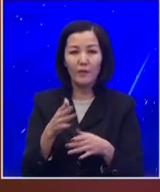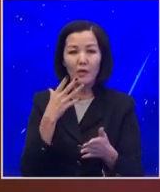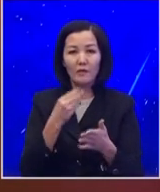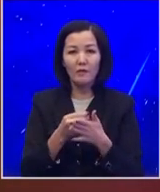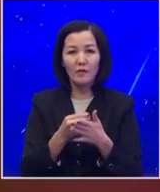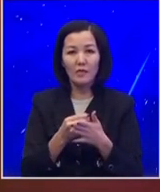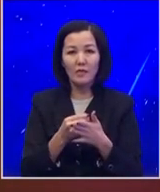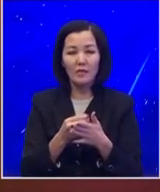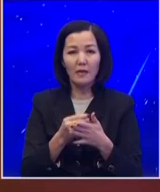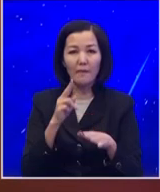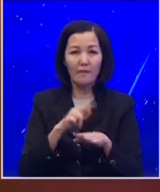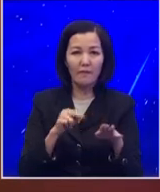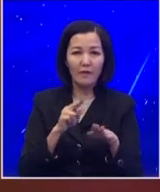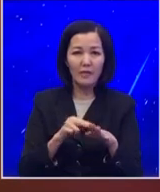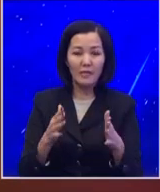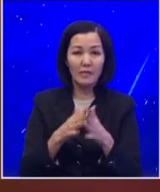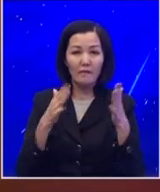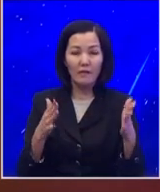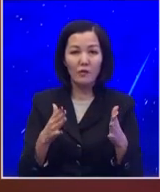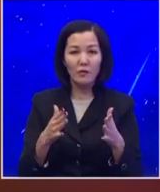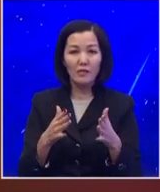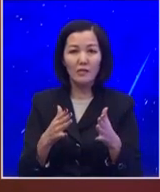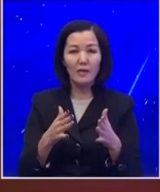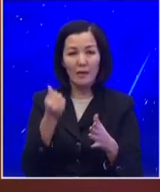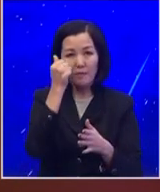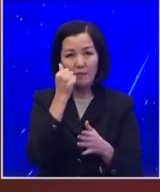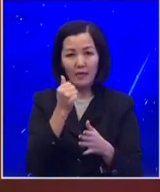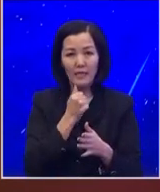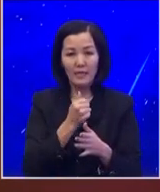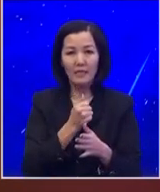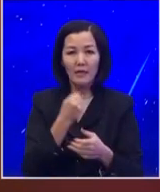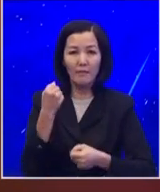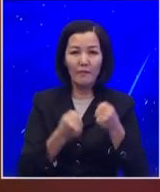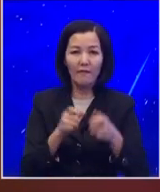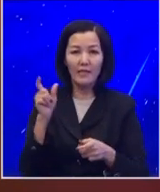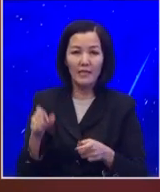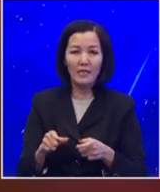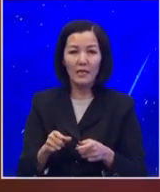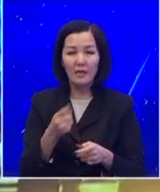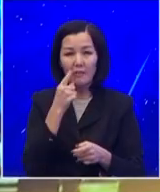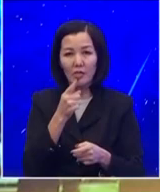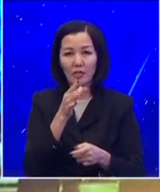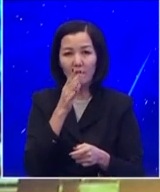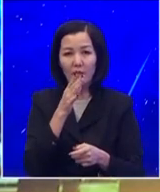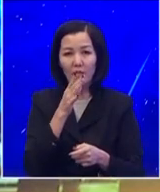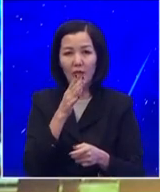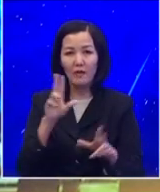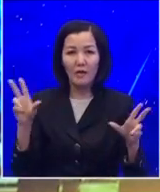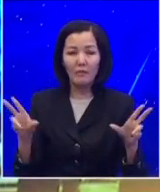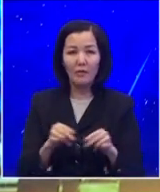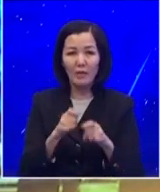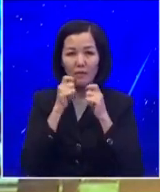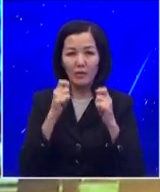свою очередь, стражи порядка выразили свою признательность и поблагодарили бдительного водителя. В ближайшее время